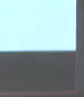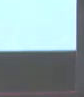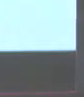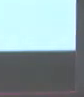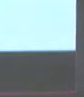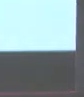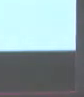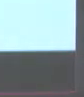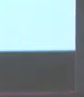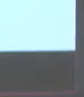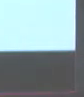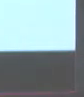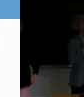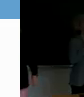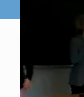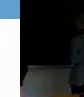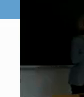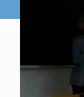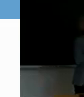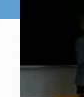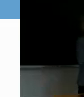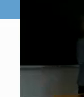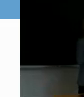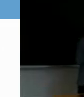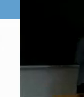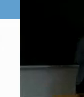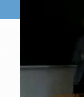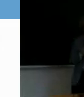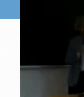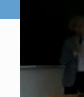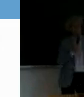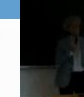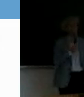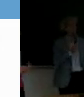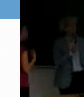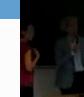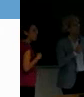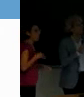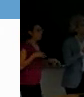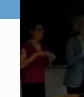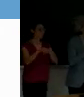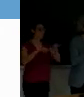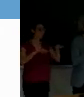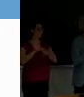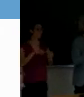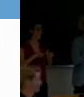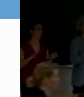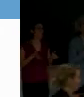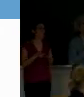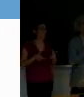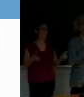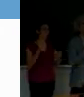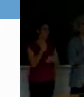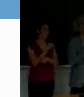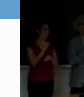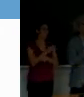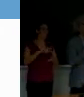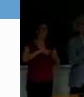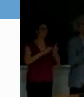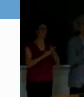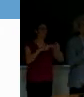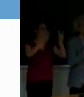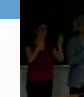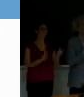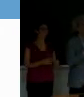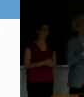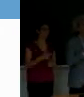Ok, buon pomeriggio a tutti, il mio nome è Patrizio Campisi, sono il coordinatore del Collegio Didattico di Ingegneria Elettronica e quindi come tale